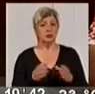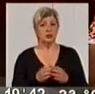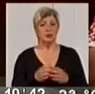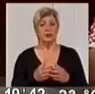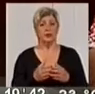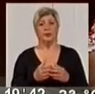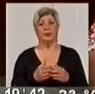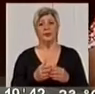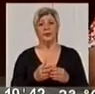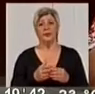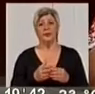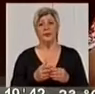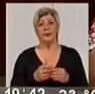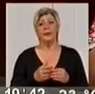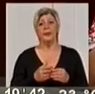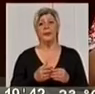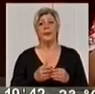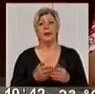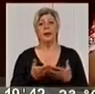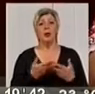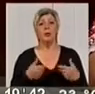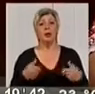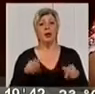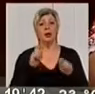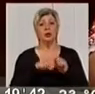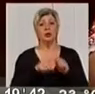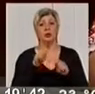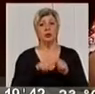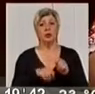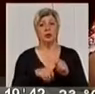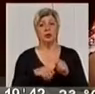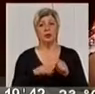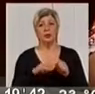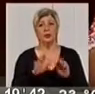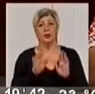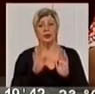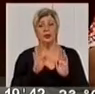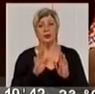нас, скажімо, інформував управління, яке